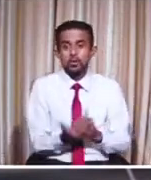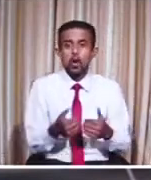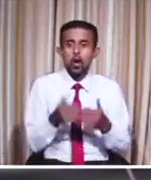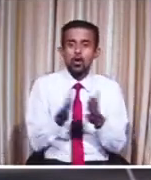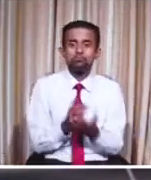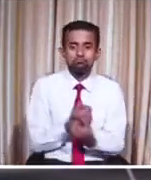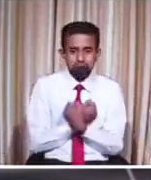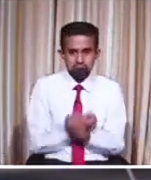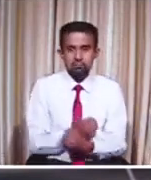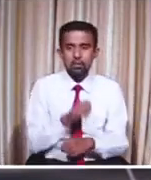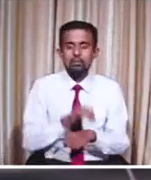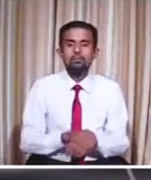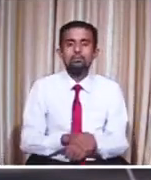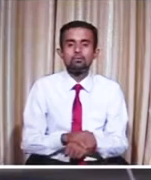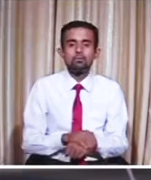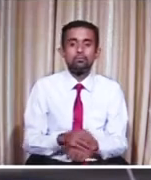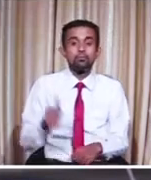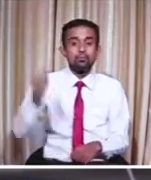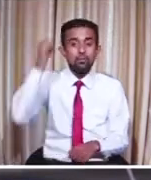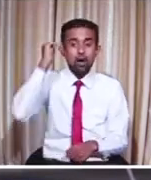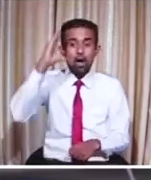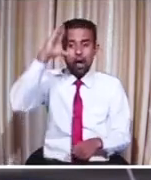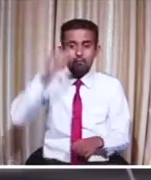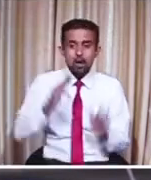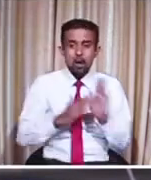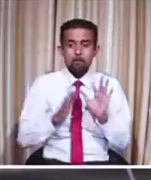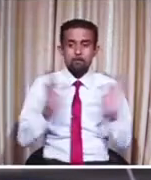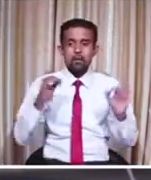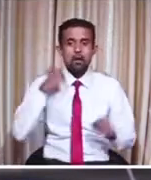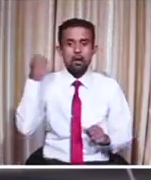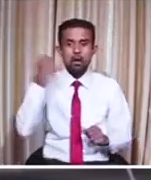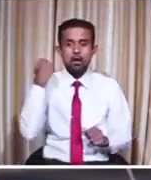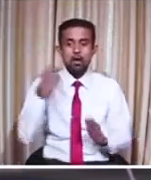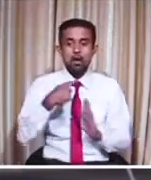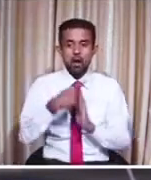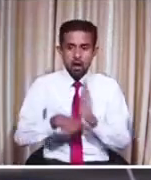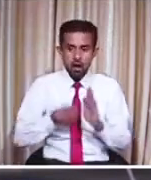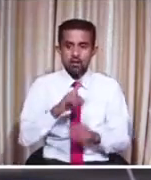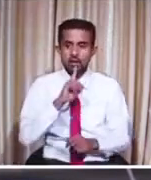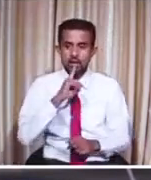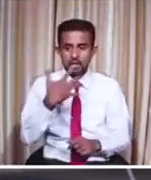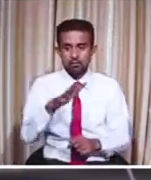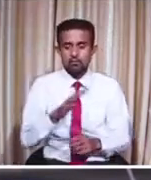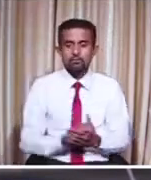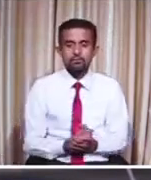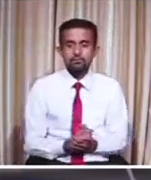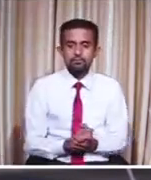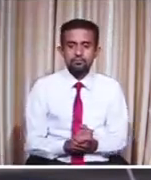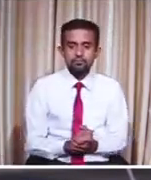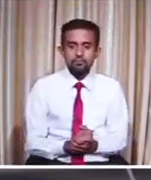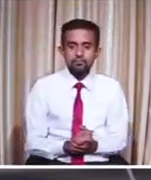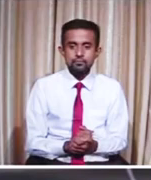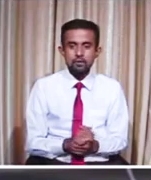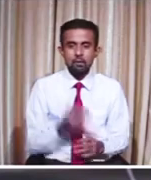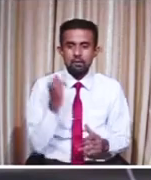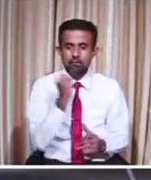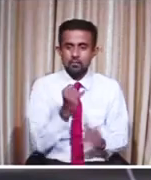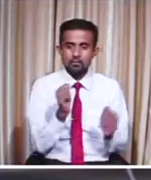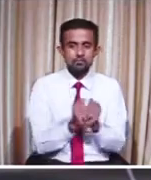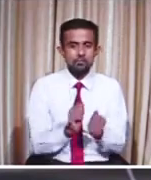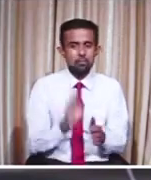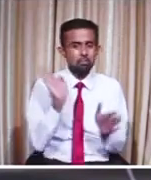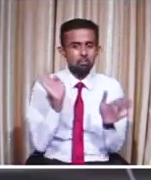අත්අඩංගුවට ගන්න ඕනේ. එදා හවස අපි මාධ්‍ය සාකච්ඡාවක් තියලා මුළු රටටම ඇහෙන්නේ ඒක කිව්වා. ඒ තුච්ඡ ක්‍රියාව අපි හෙලා